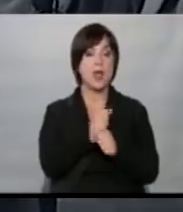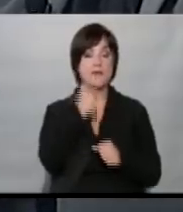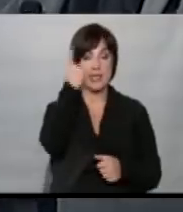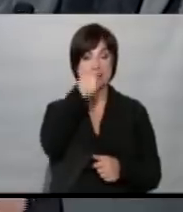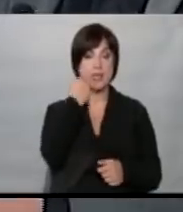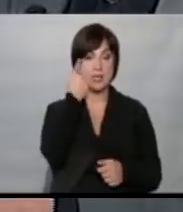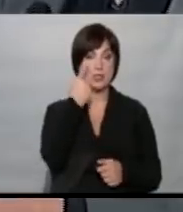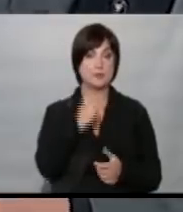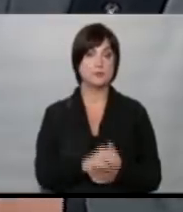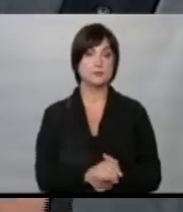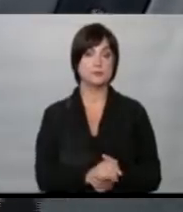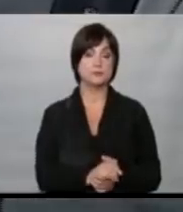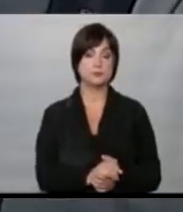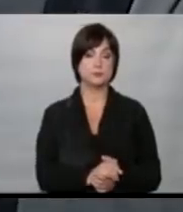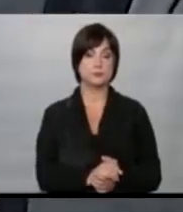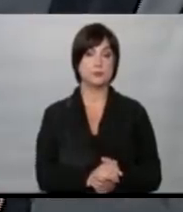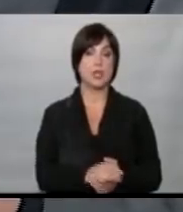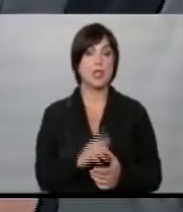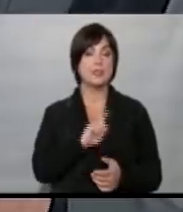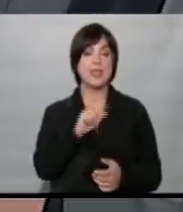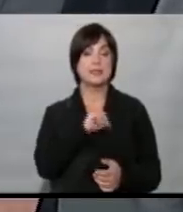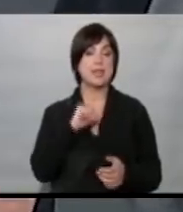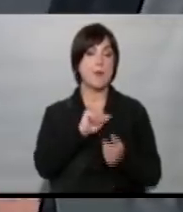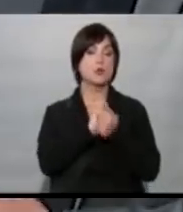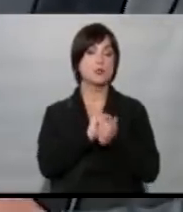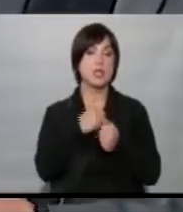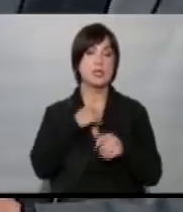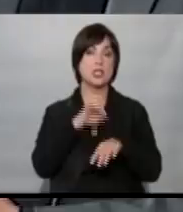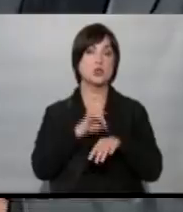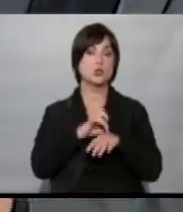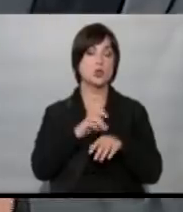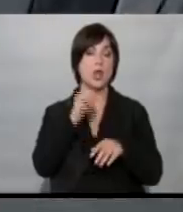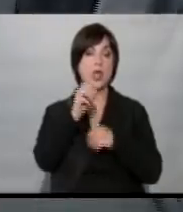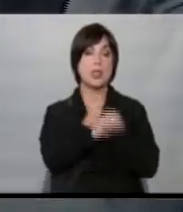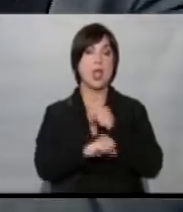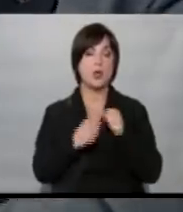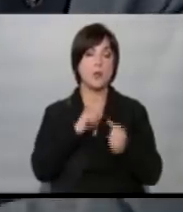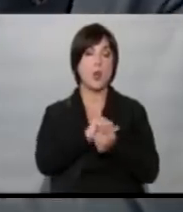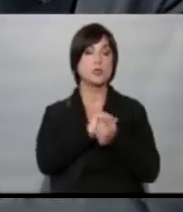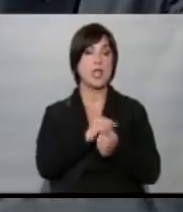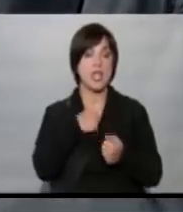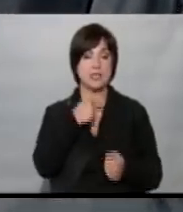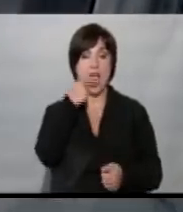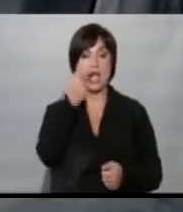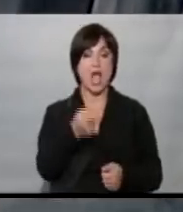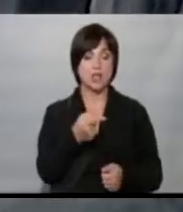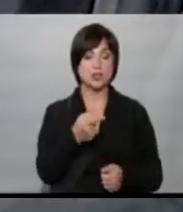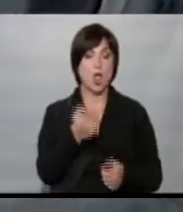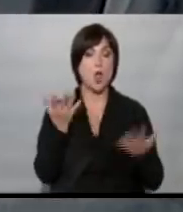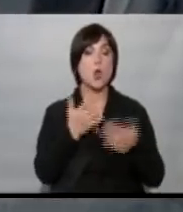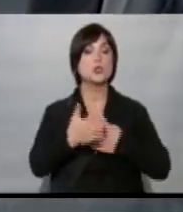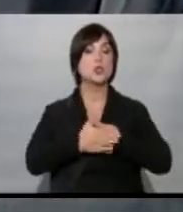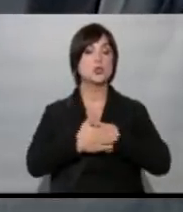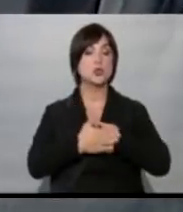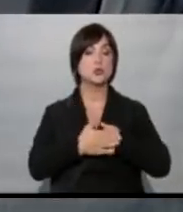идентитетот. Не само историјата, има и други аспекти. На науки по историски науки, еве јас да кажам дека кога се